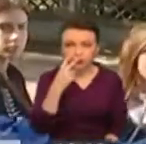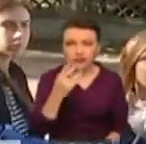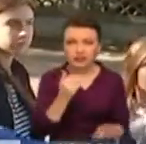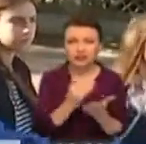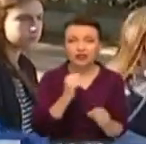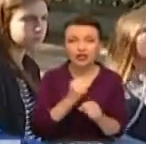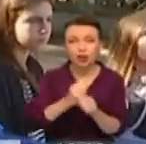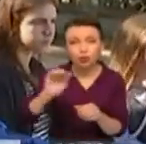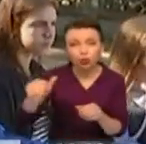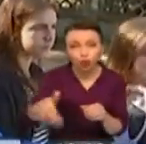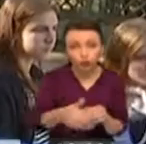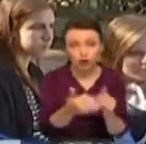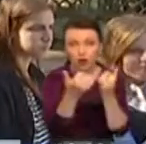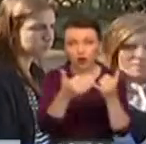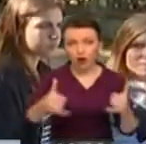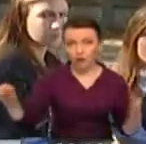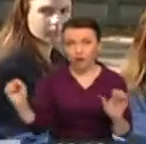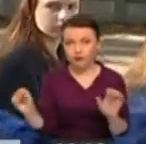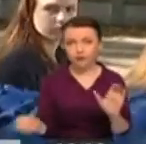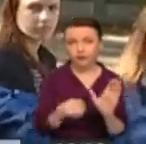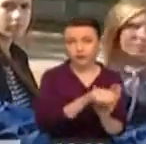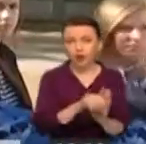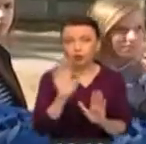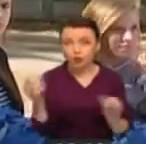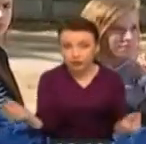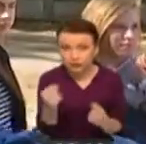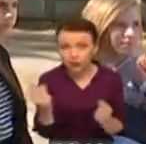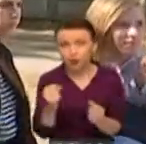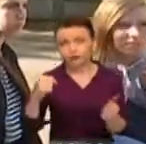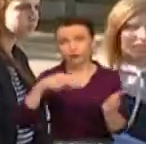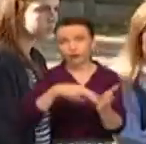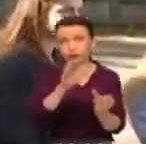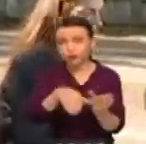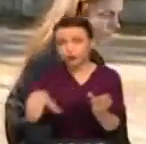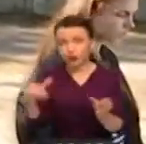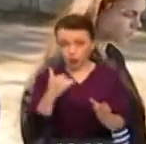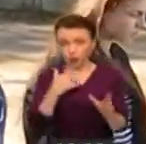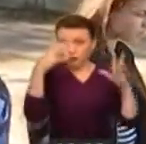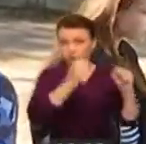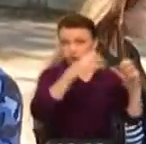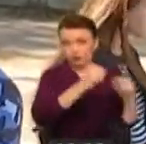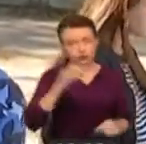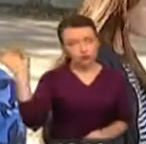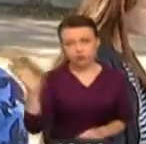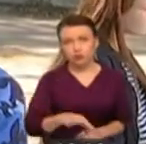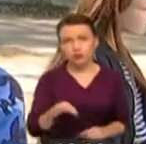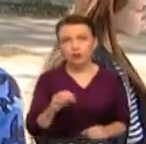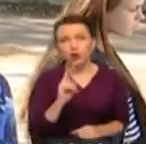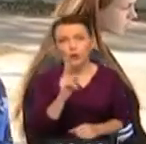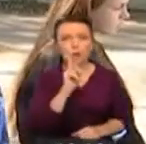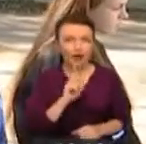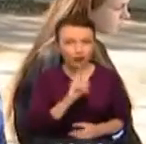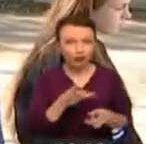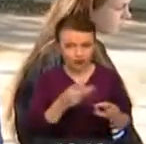підкопи, він кинув себе в будку кабель. Зараз буде зима, він все включить калорифер, у нас і так вибиває. Ну, тут... Хто-то поки отоплення,